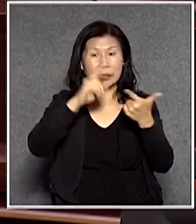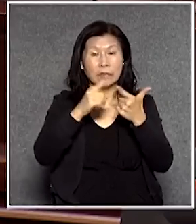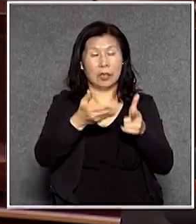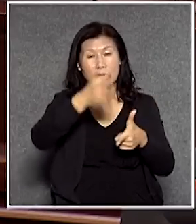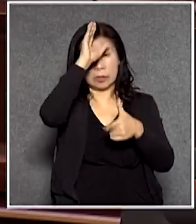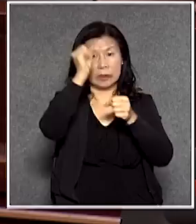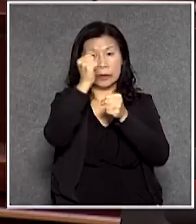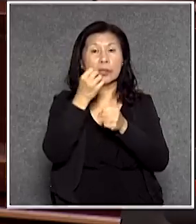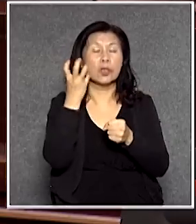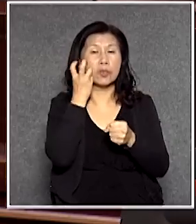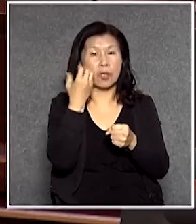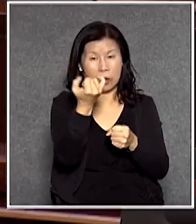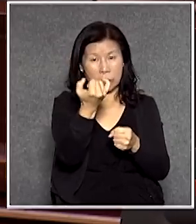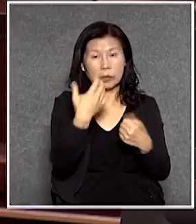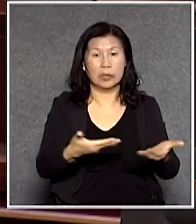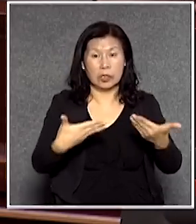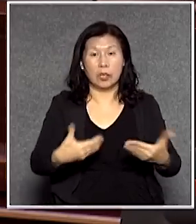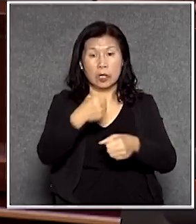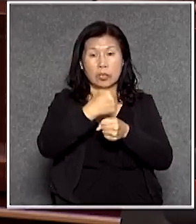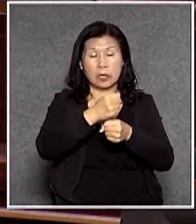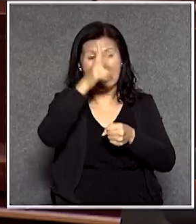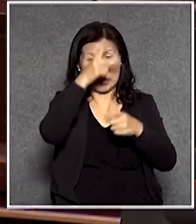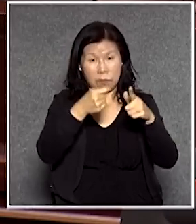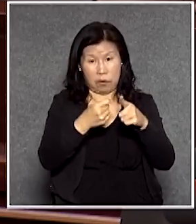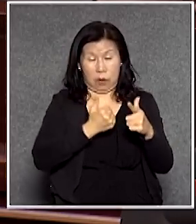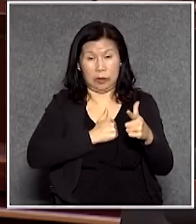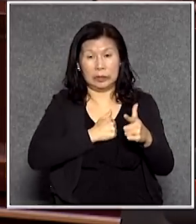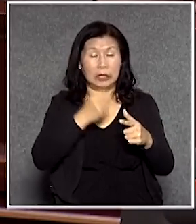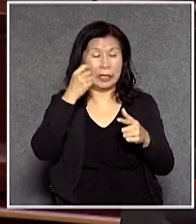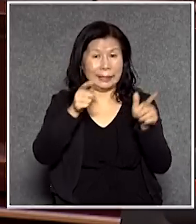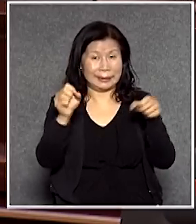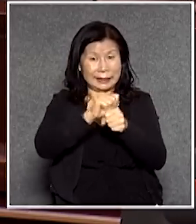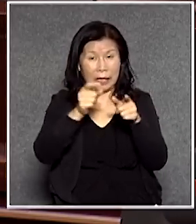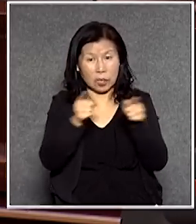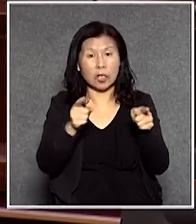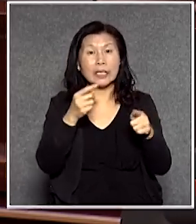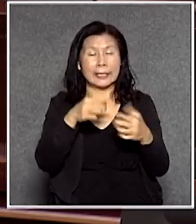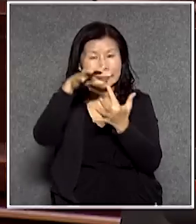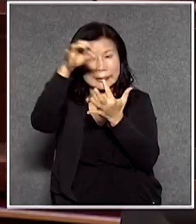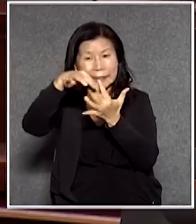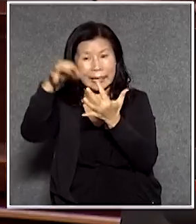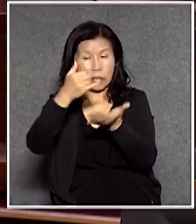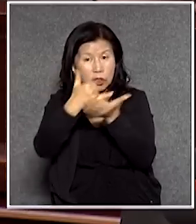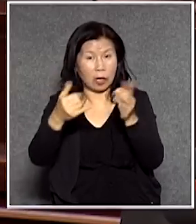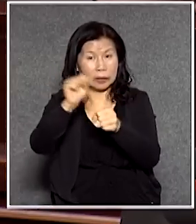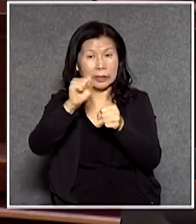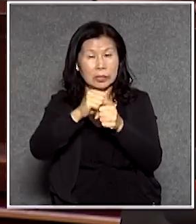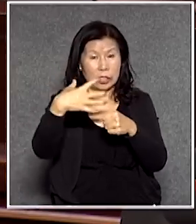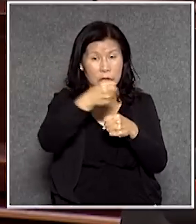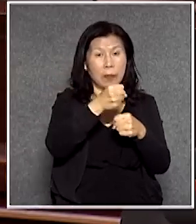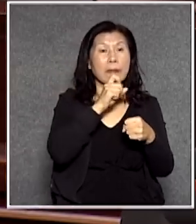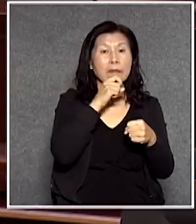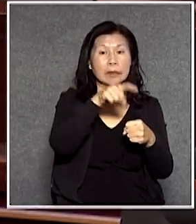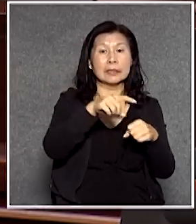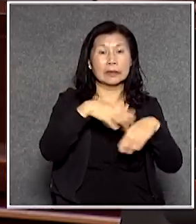防就60歲，而現職的公務員如果要延長退休年齡就有甄選制度，主導權主要是由職